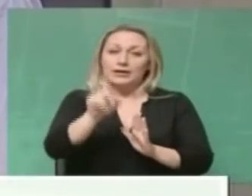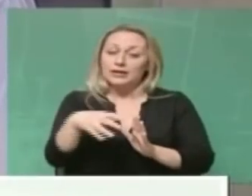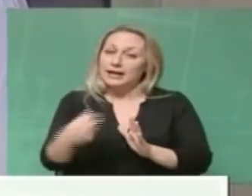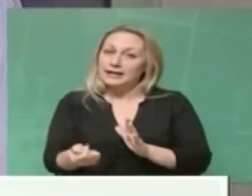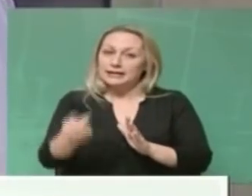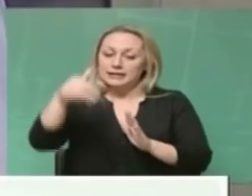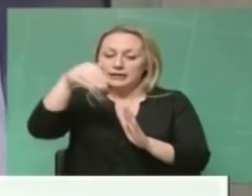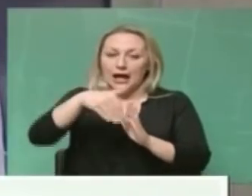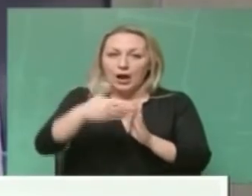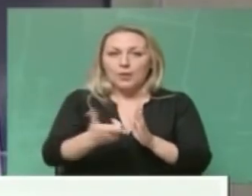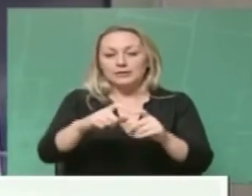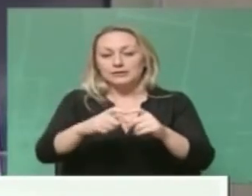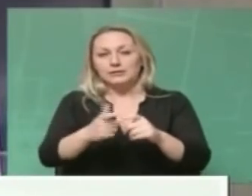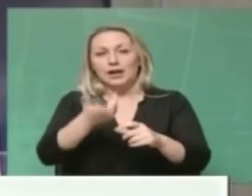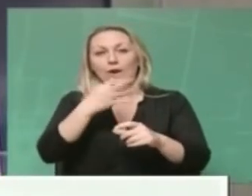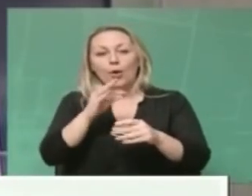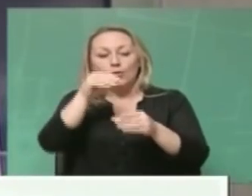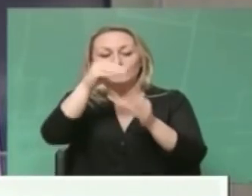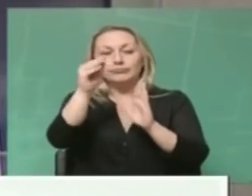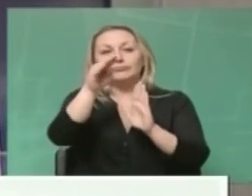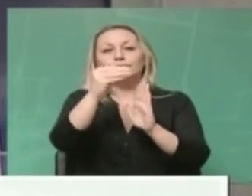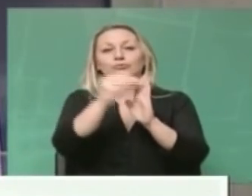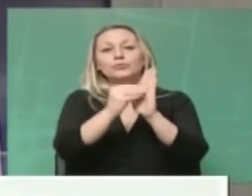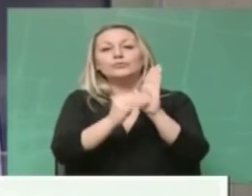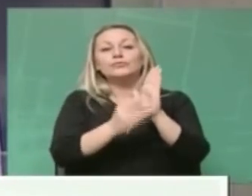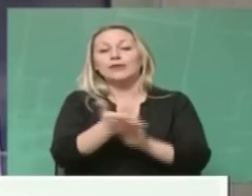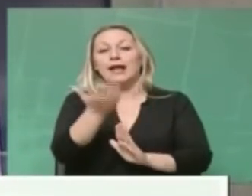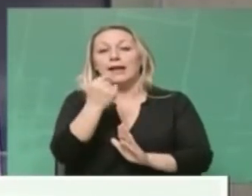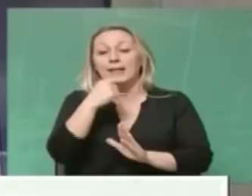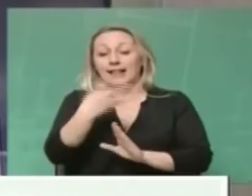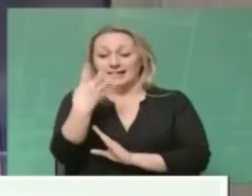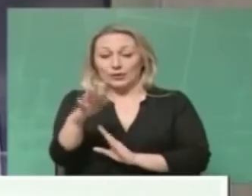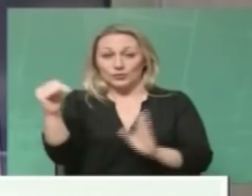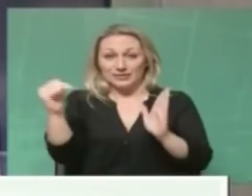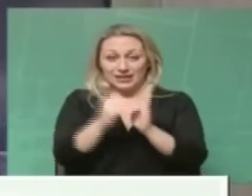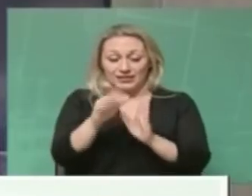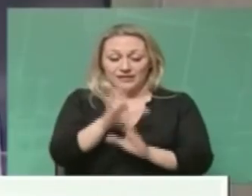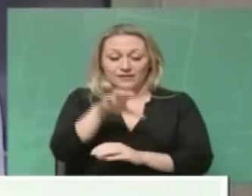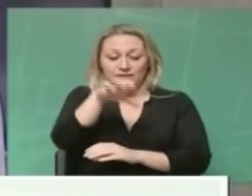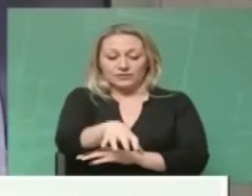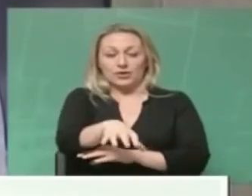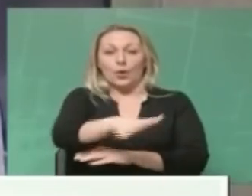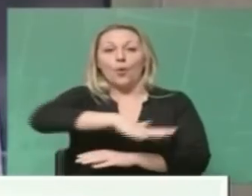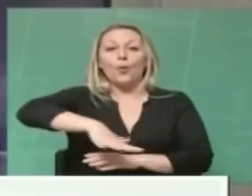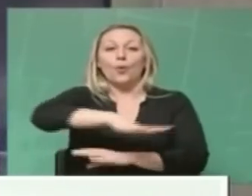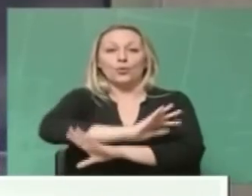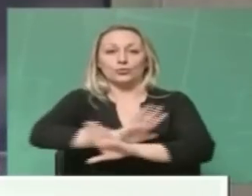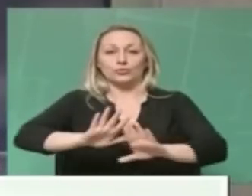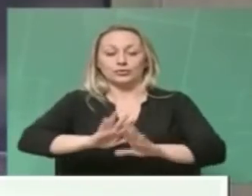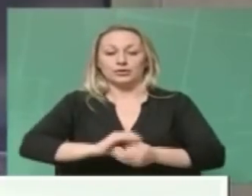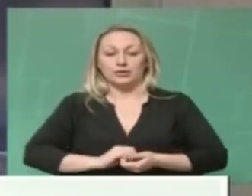να μην γράφετε στην αιτιολογία. Φαίνεται όμως ότι μόνο τα 300.000 αυτά βρίσκονται σε ό,τι έχει να κάνει με τον χώρο τον οποίο